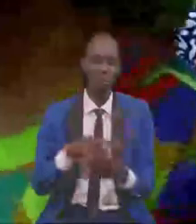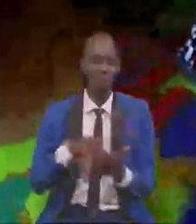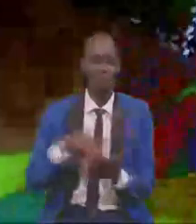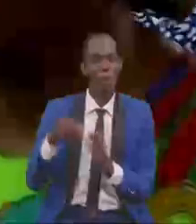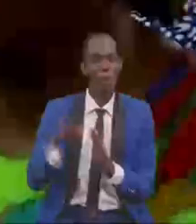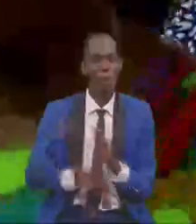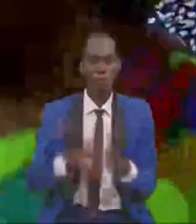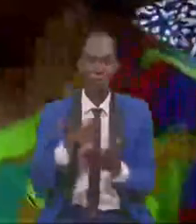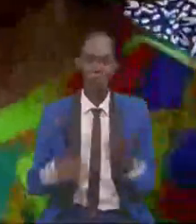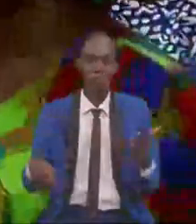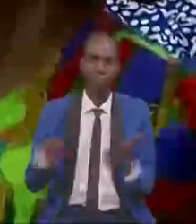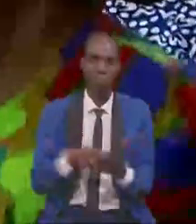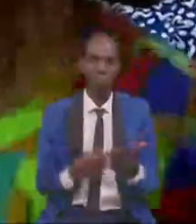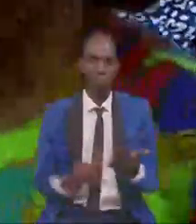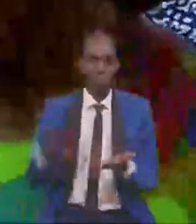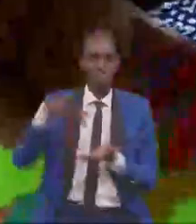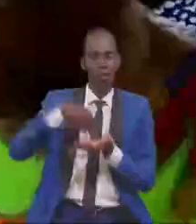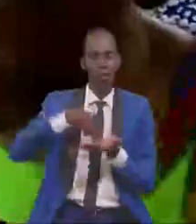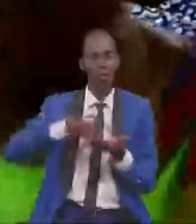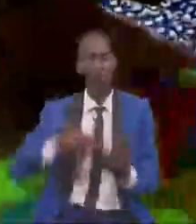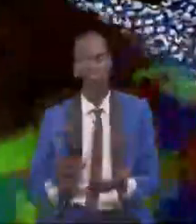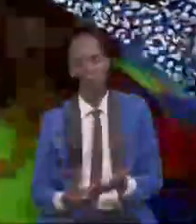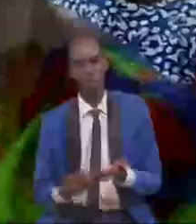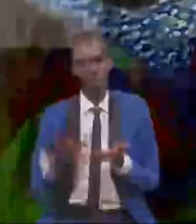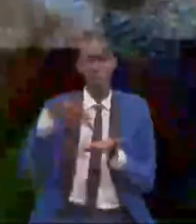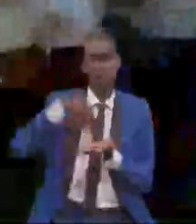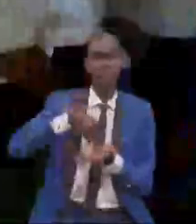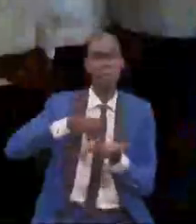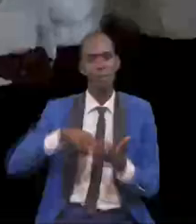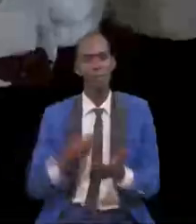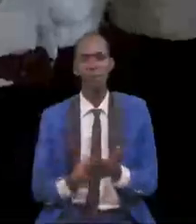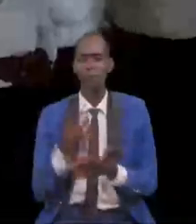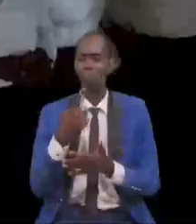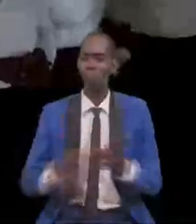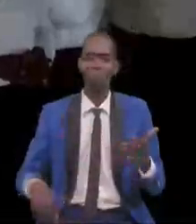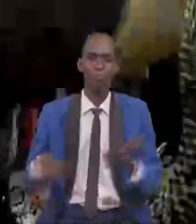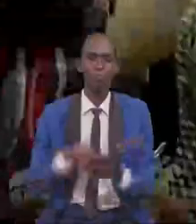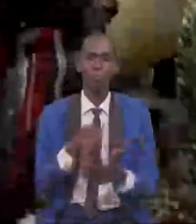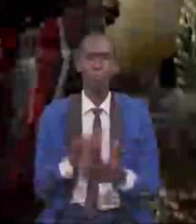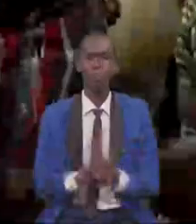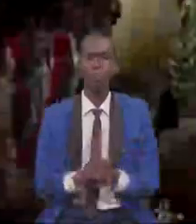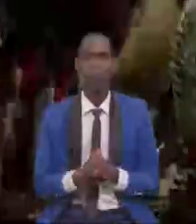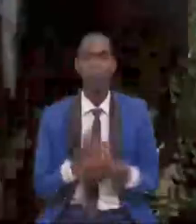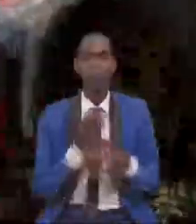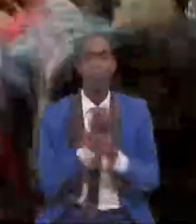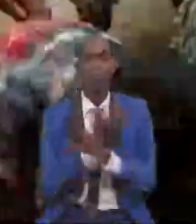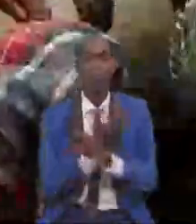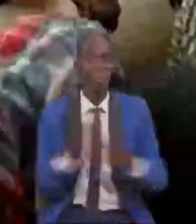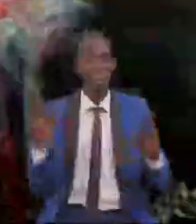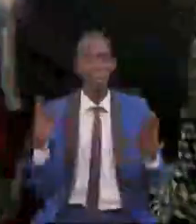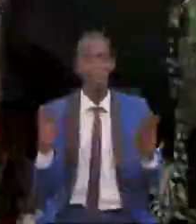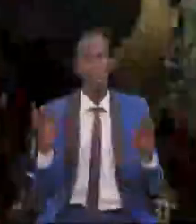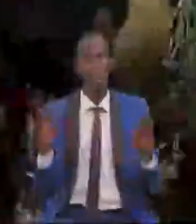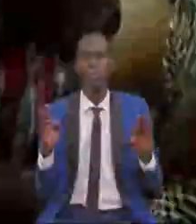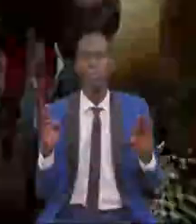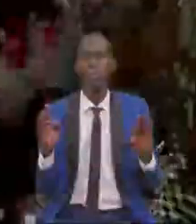la faiblesse, l'infirmité ôtée, le fait de chuter, tomber, annulée,